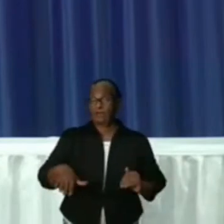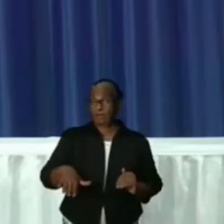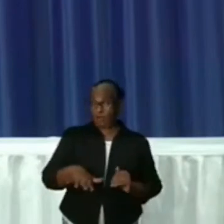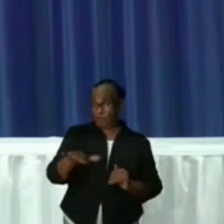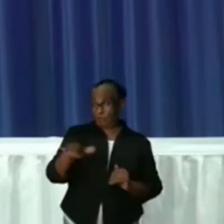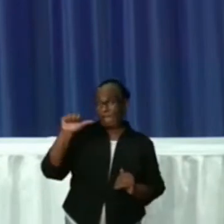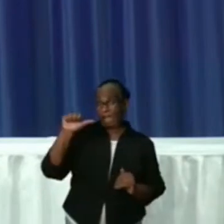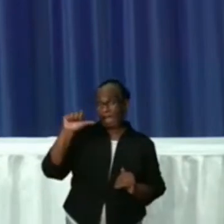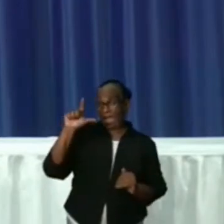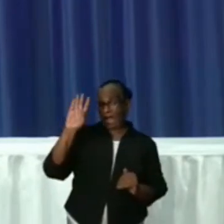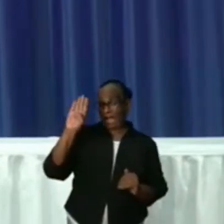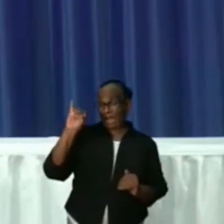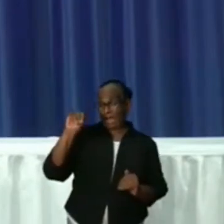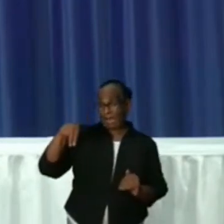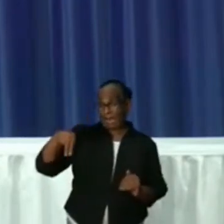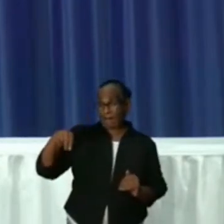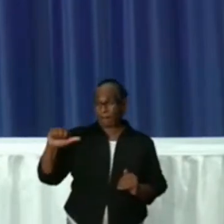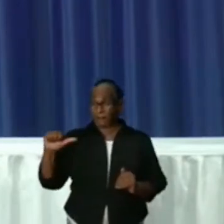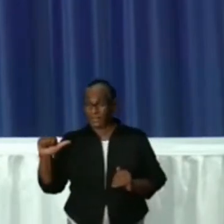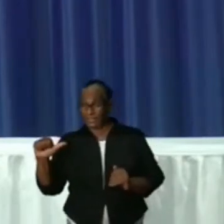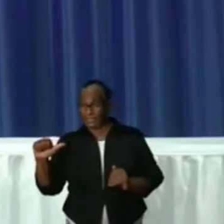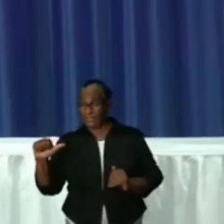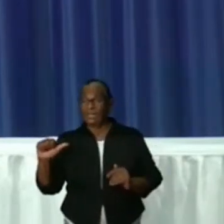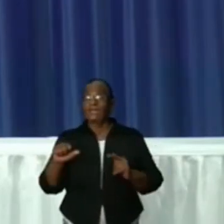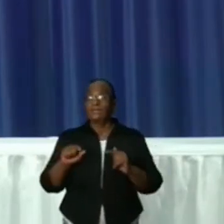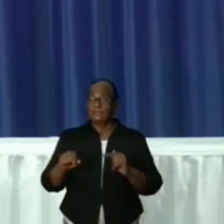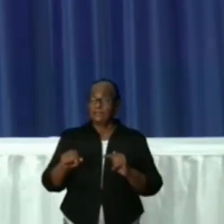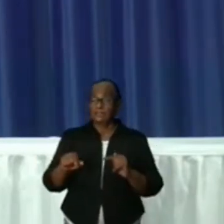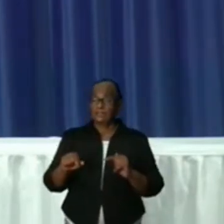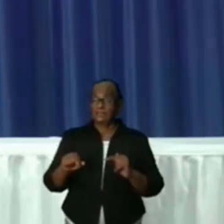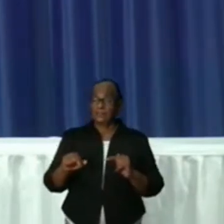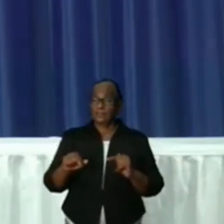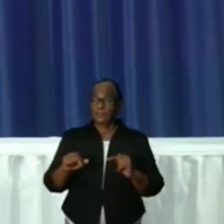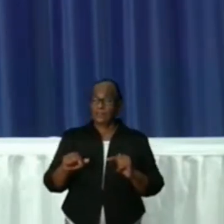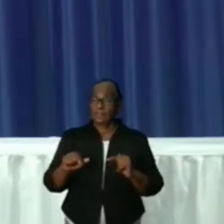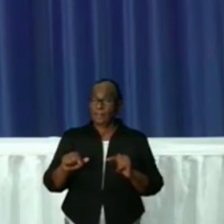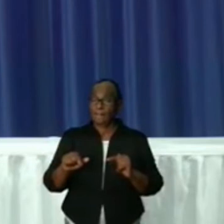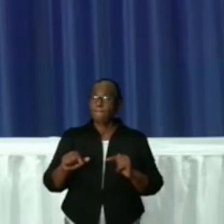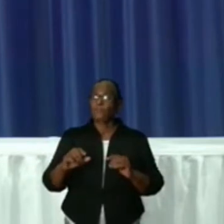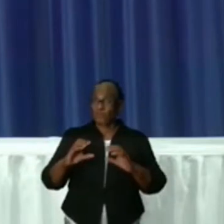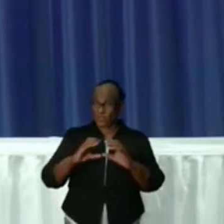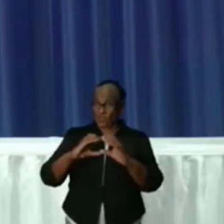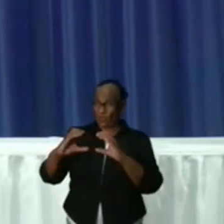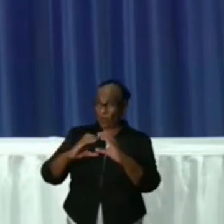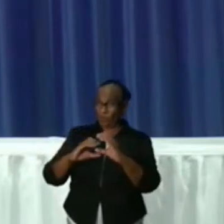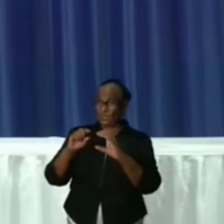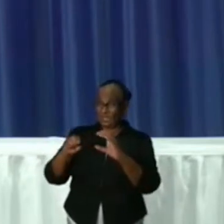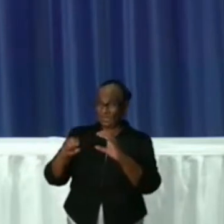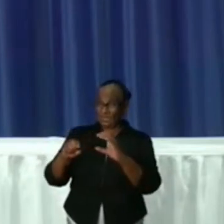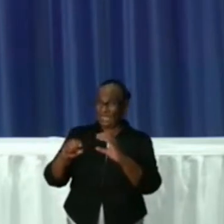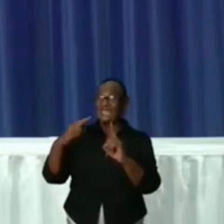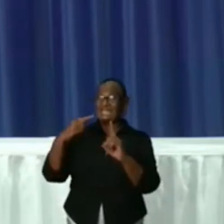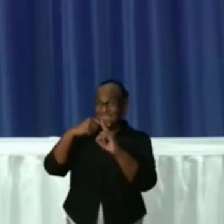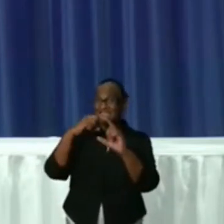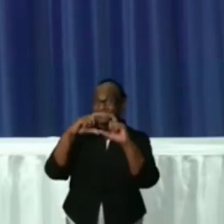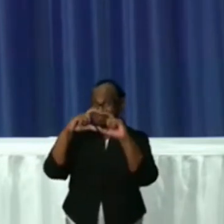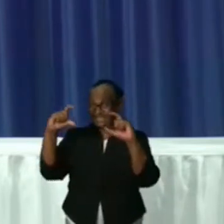van Albina, in noordelijke richting naar Eroarte, de communicatie tussen